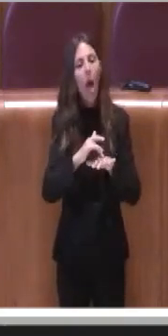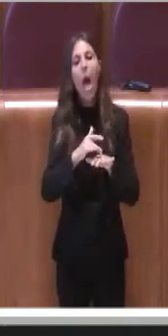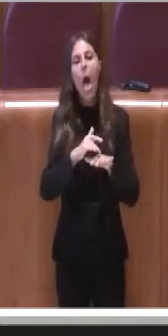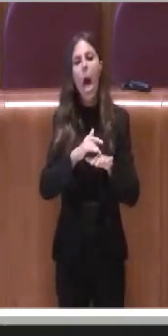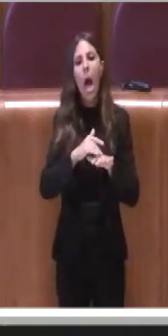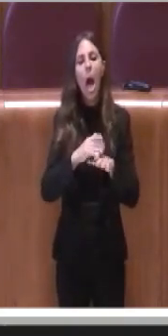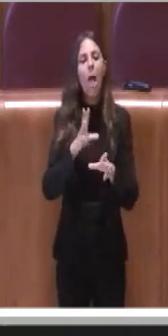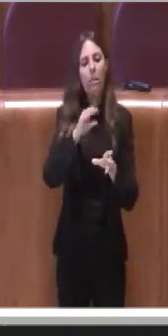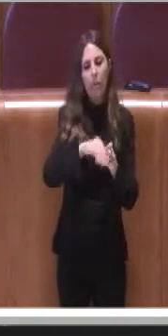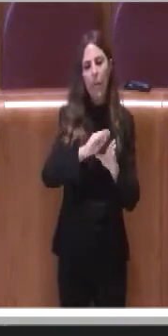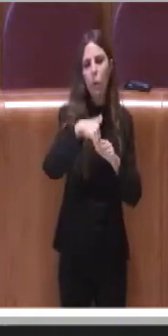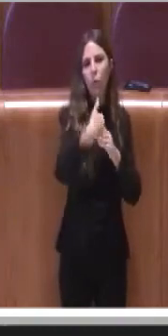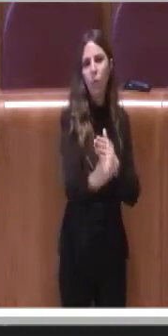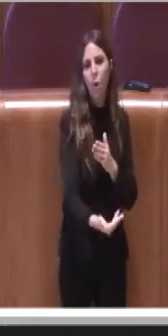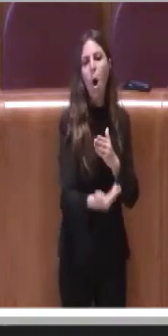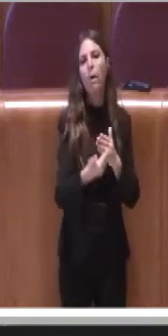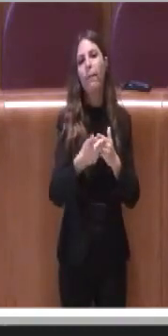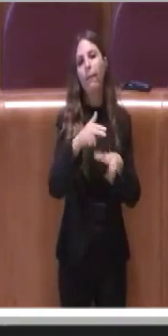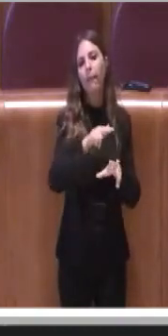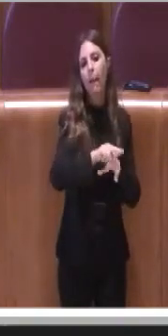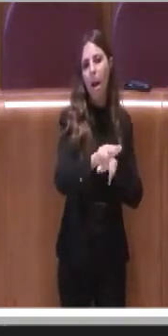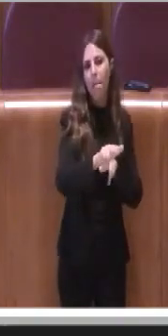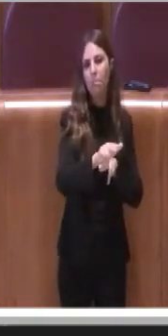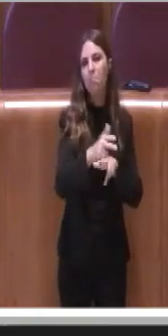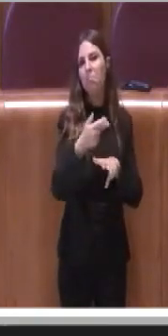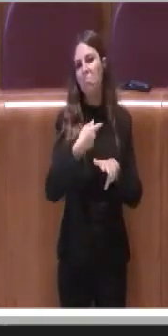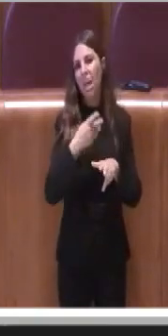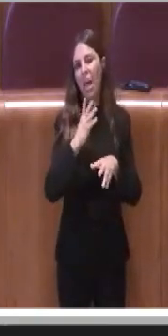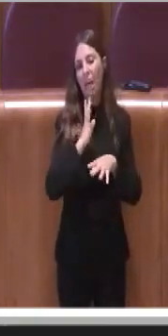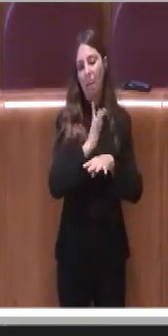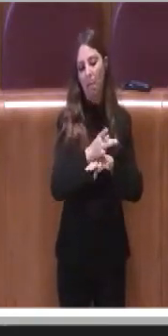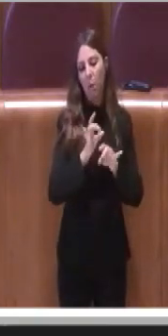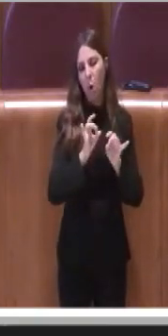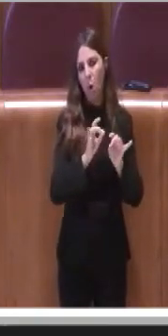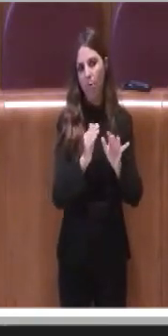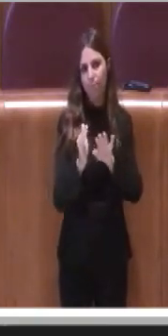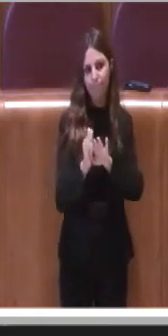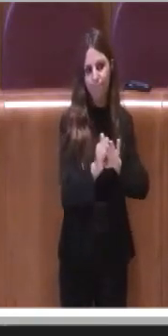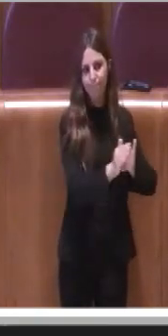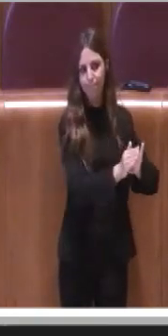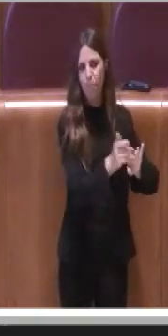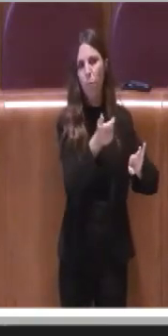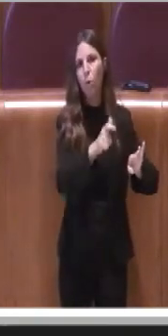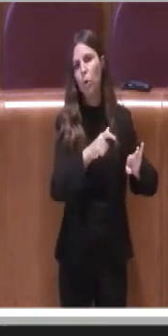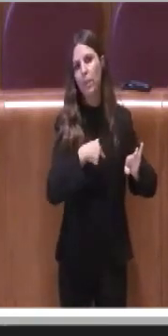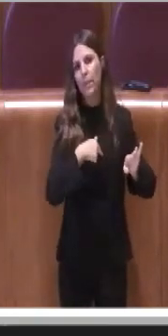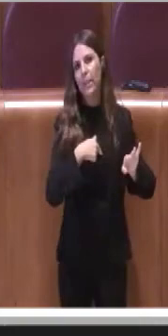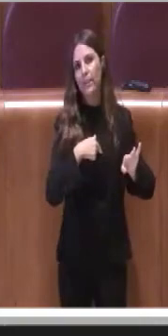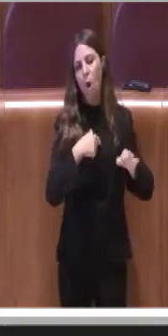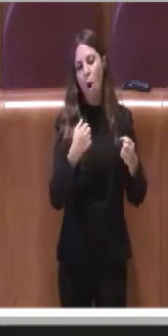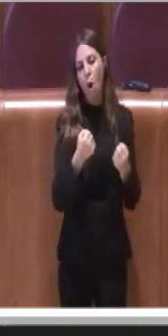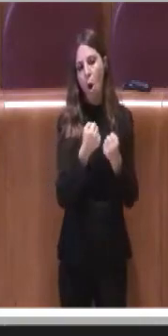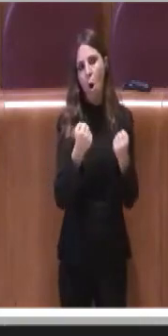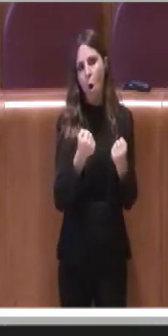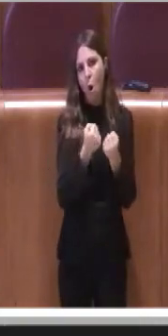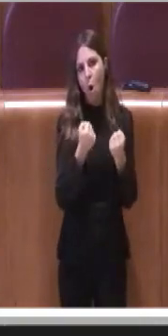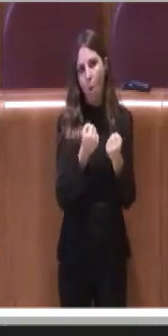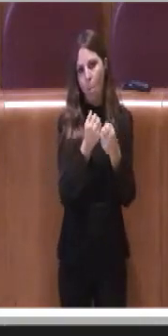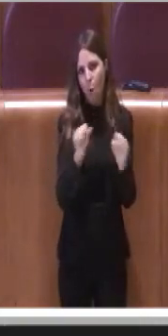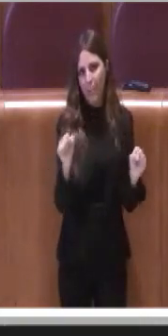Campidoglio in diversi casi, diciamo pandemia esclusa, perché chiaramente non si è potuto fare più nulla se non in videoconferenza,